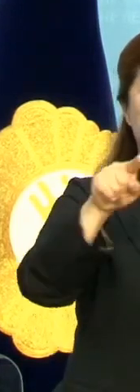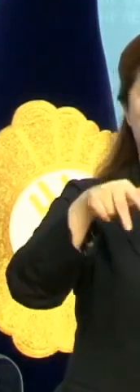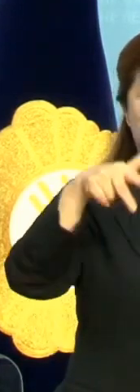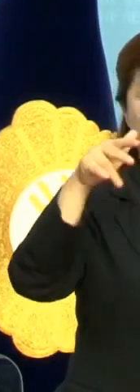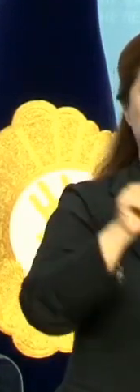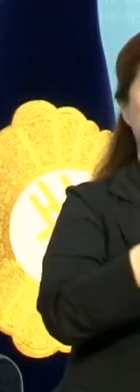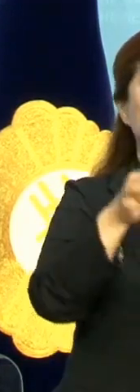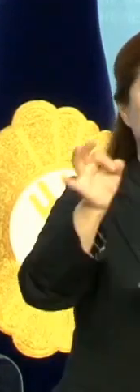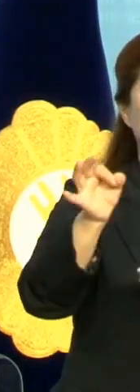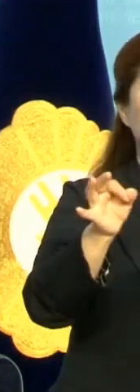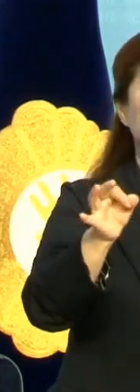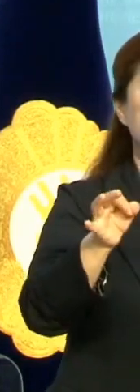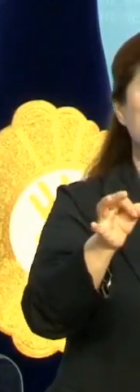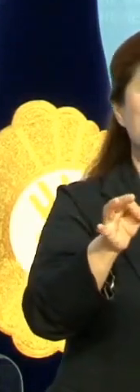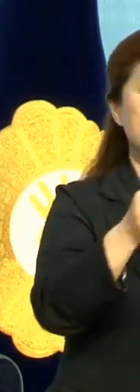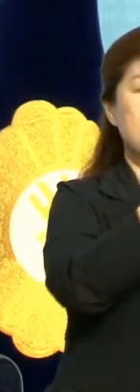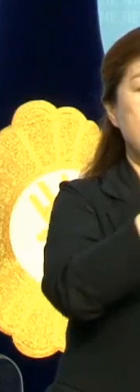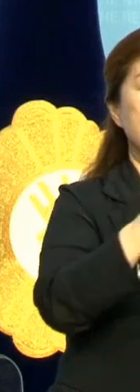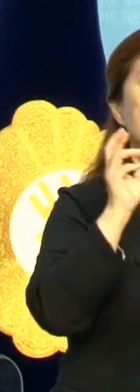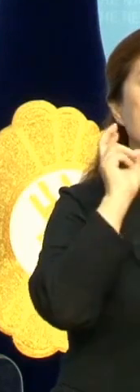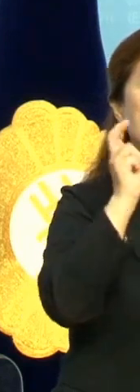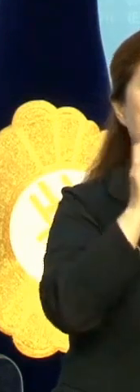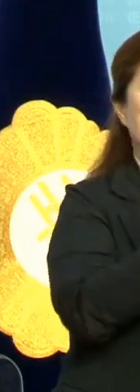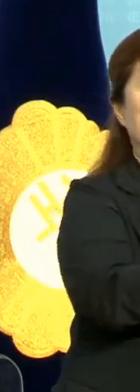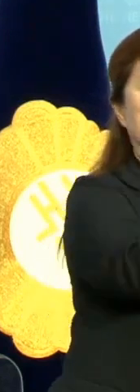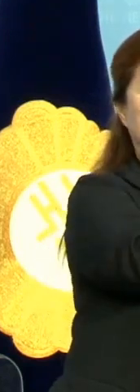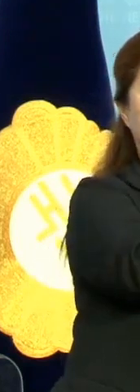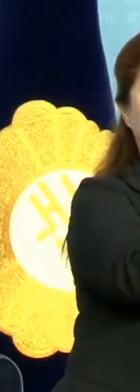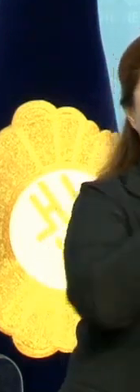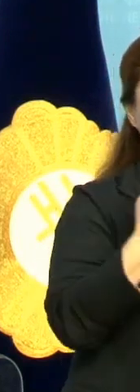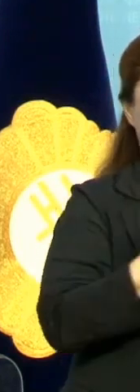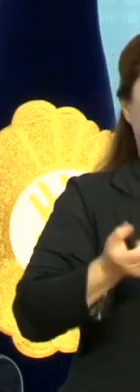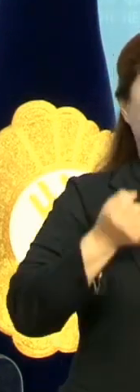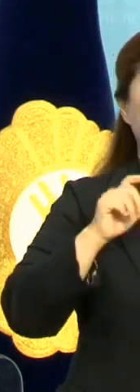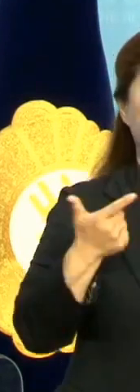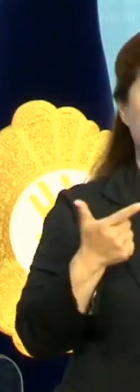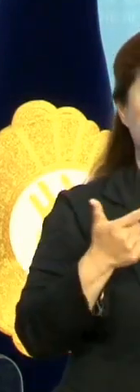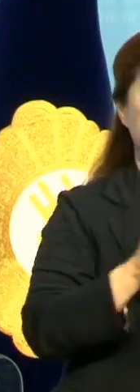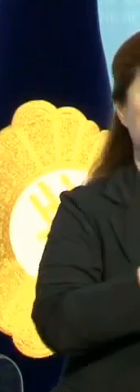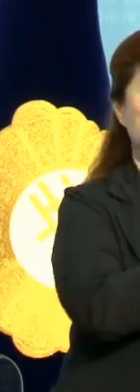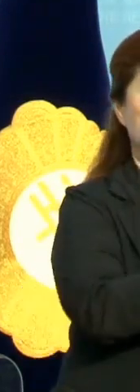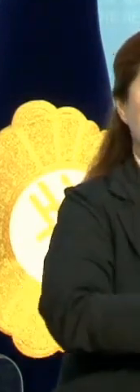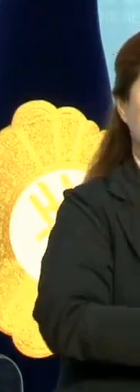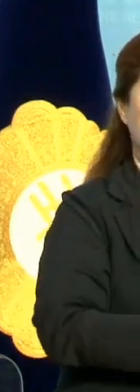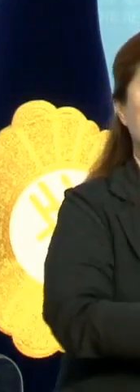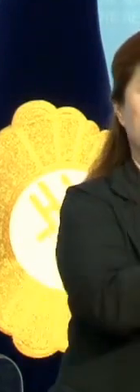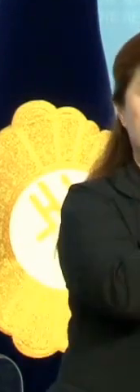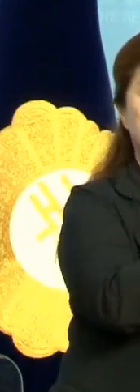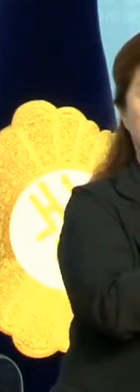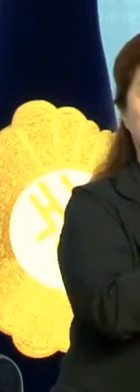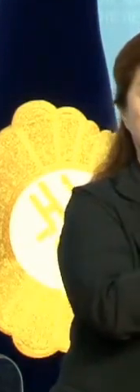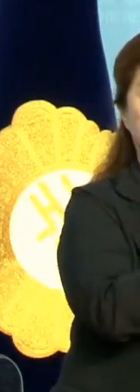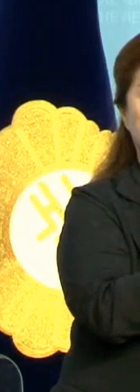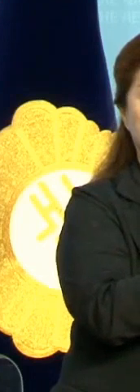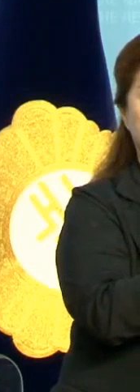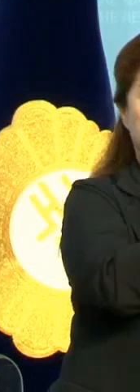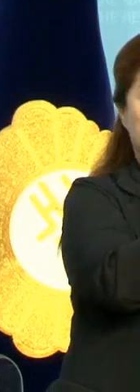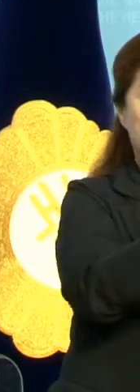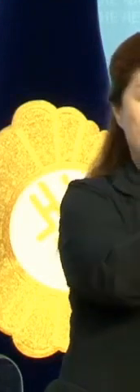돈이 아니고요. 삼성이라고 하는 기업의 재산이고 주주들의 돈입니다. 남의 돈으로 자신의